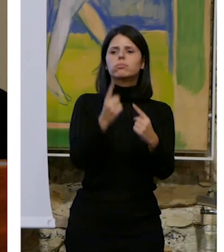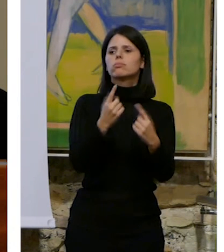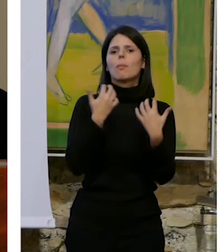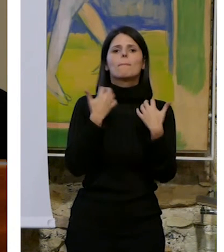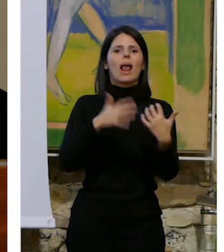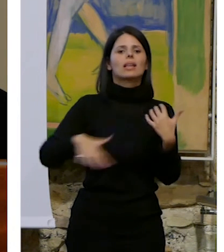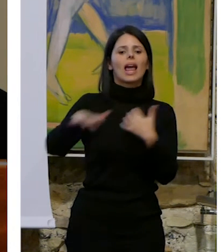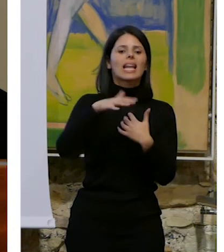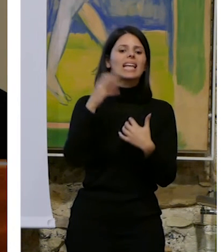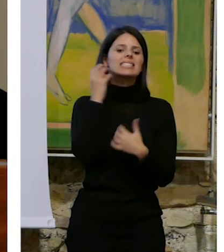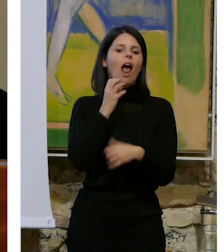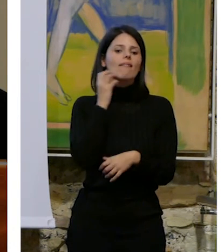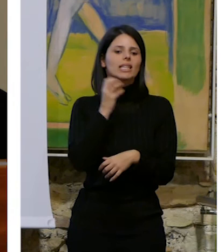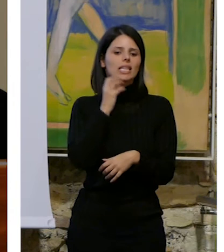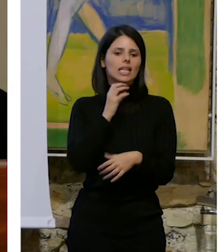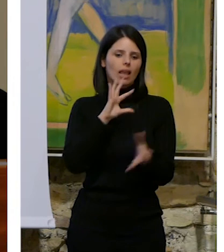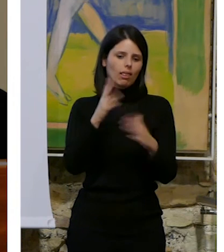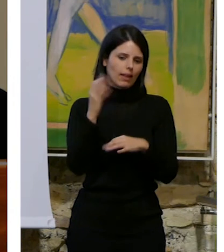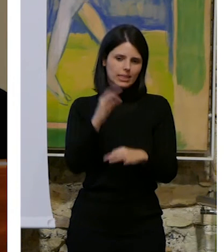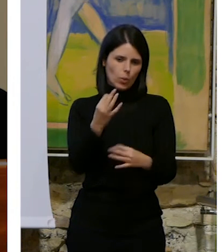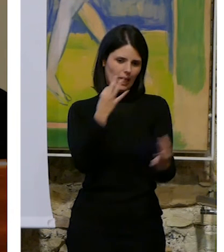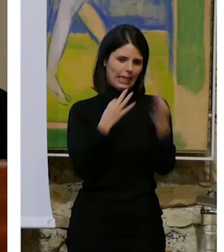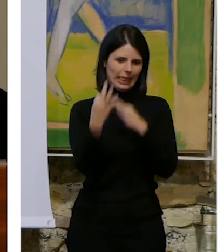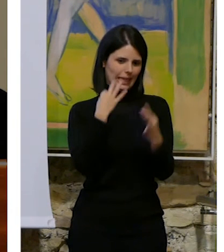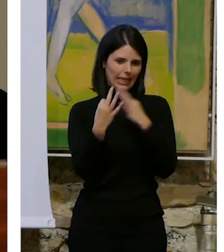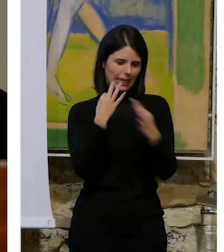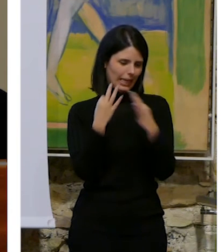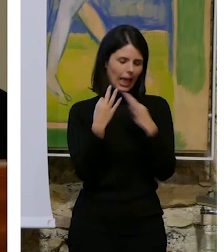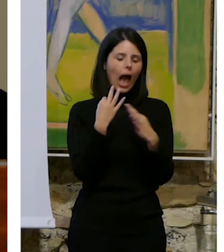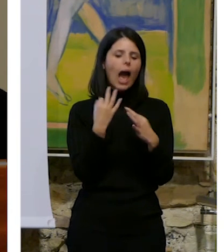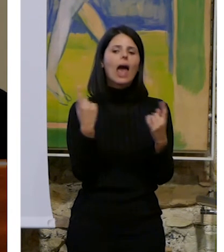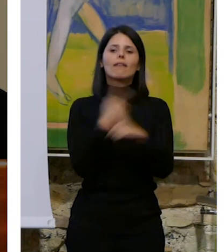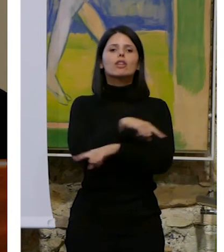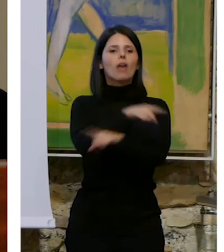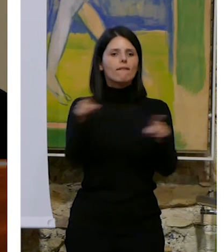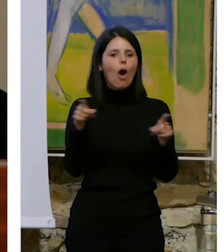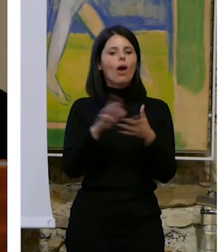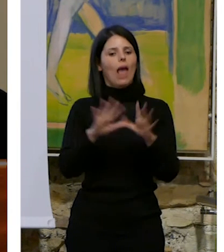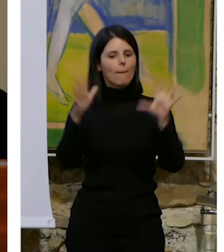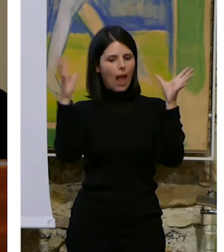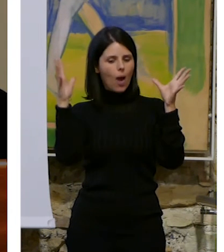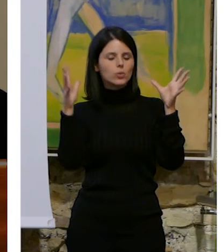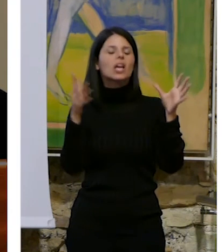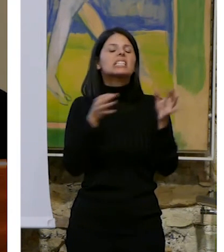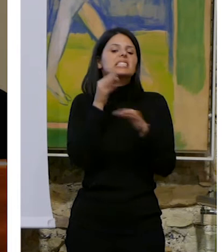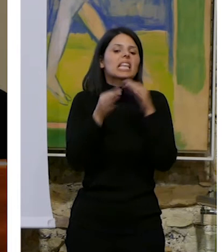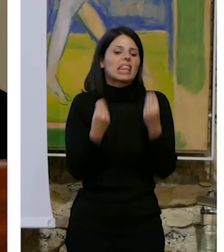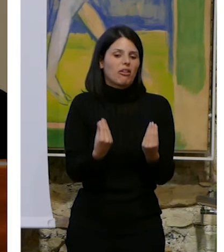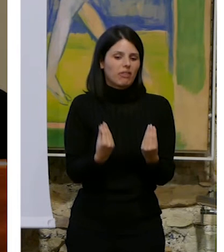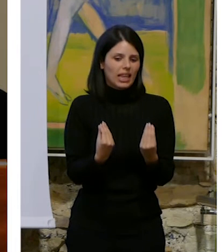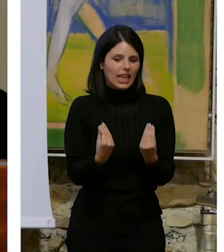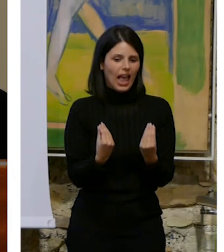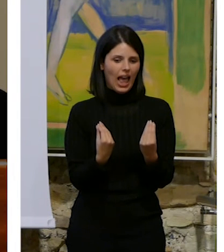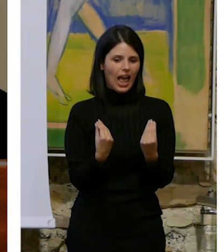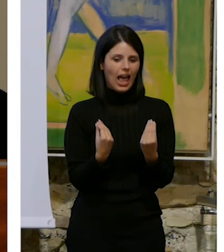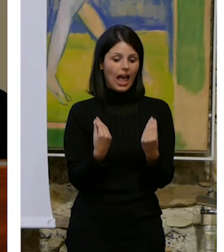platea salviniana sarei stato impiccato. Invece l'ho fatto qua e ho avuto un applauso. Che cosa vuol dire? Che il no,